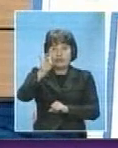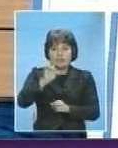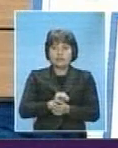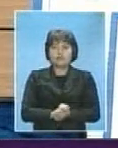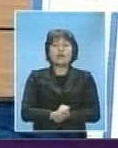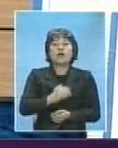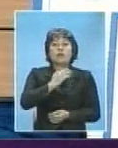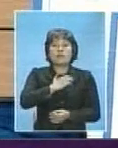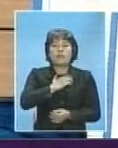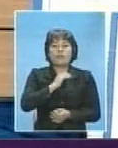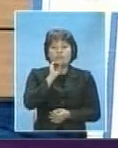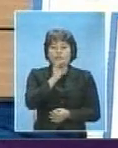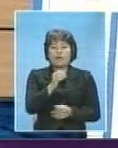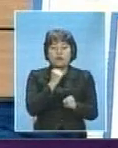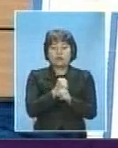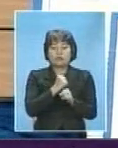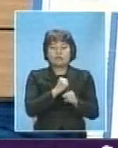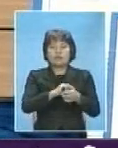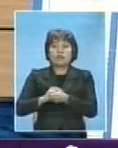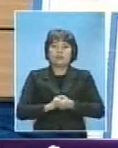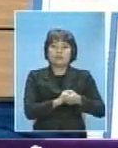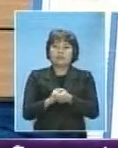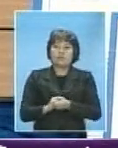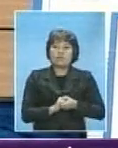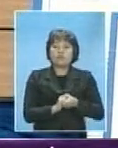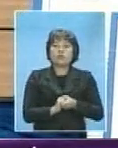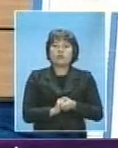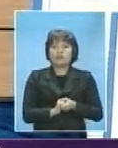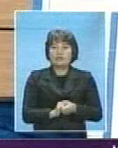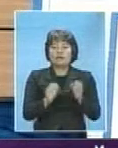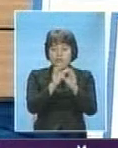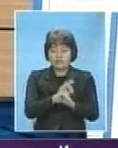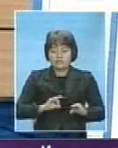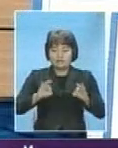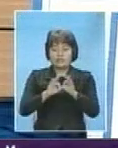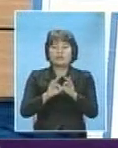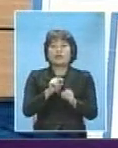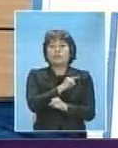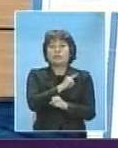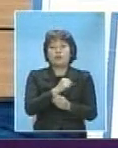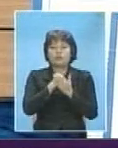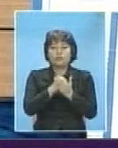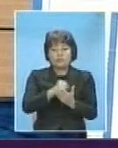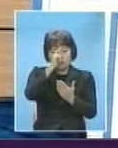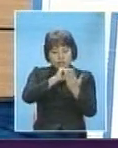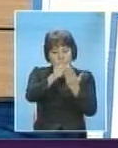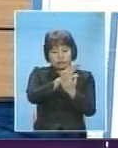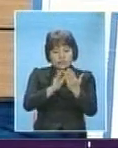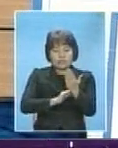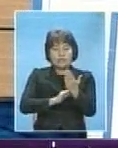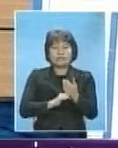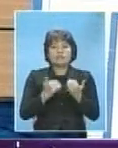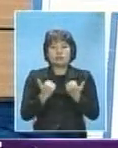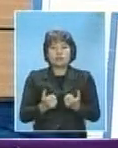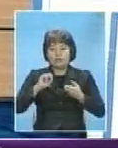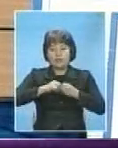ผมยืนยันครับว่าการร่วมกันทำหน้าที่นั้นถือว่าเป็นภารกิจที่สำคัญในขณะที่ประเทศชาติประสบวิกฤตอยู่อย่